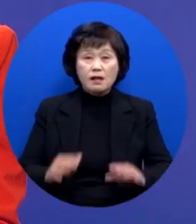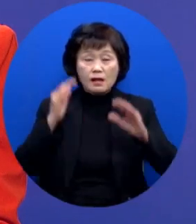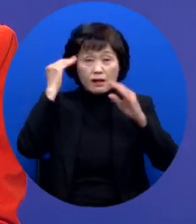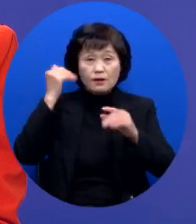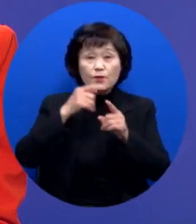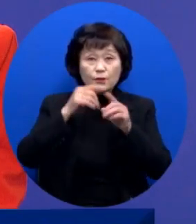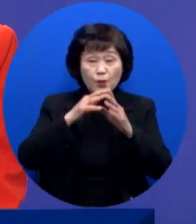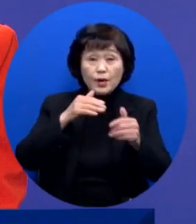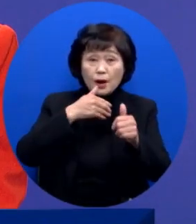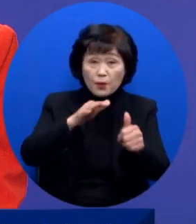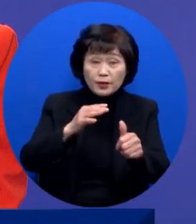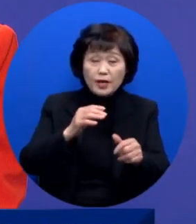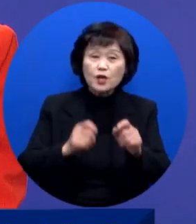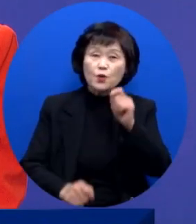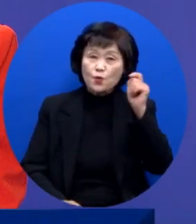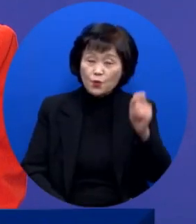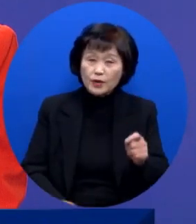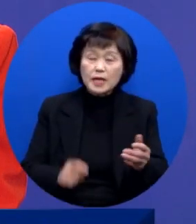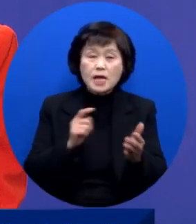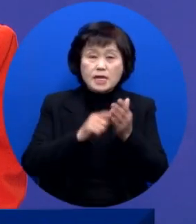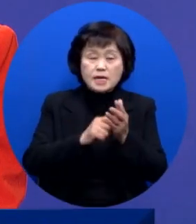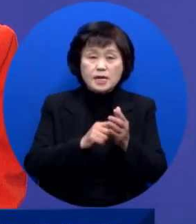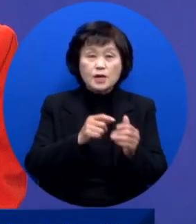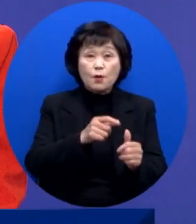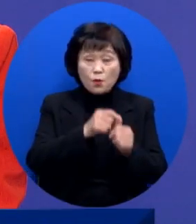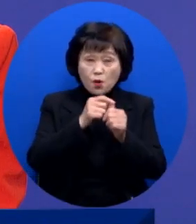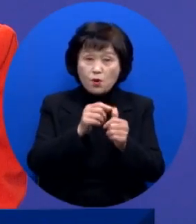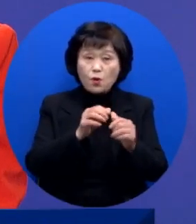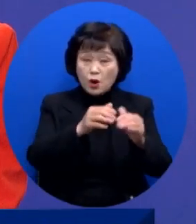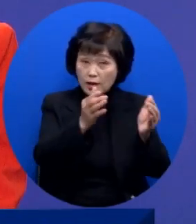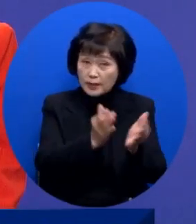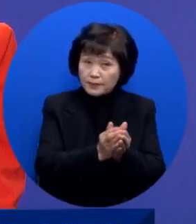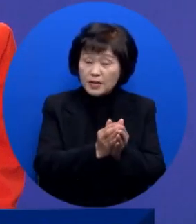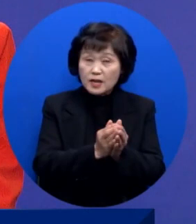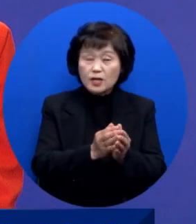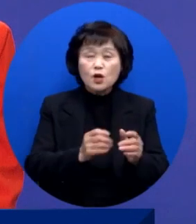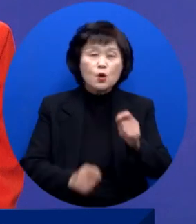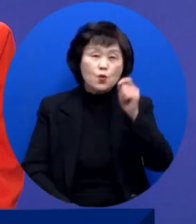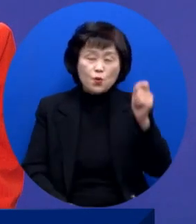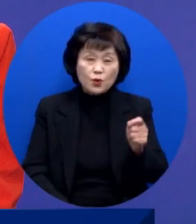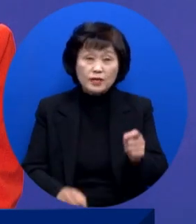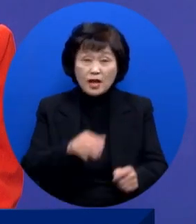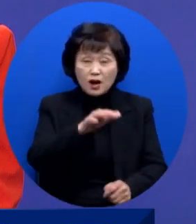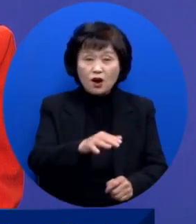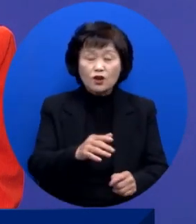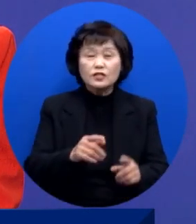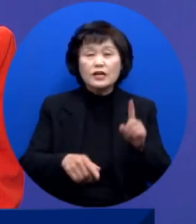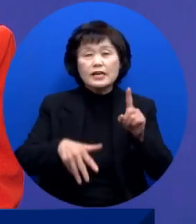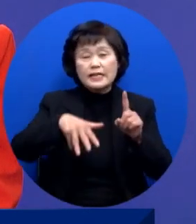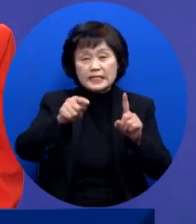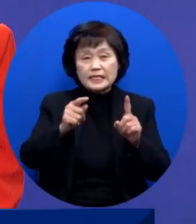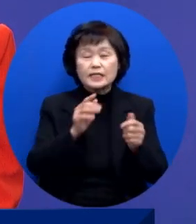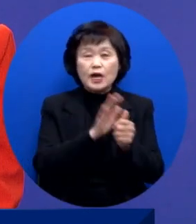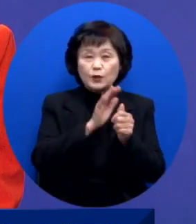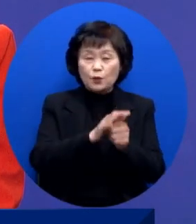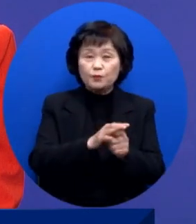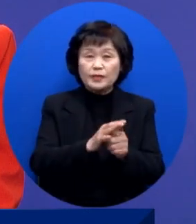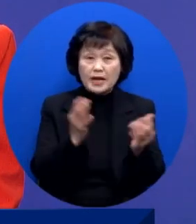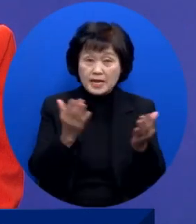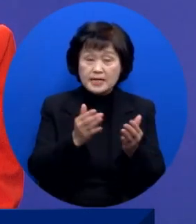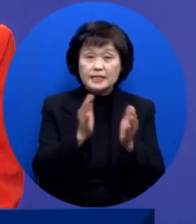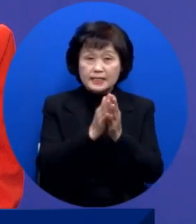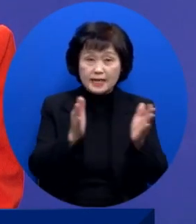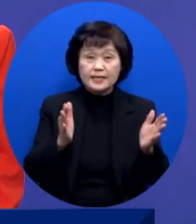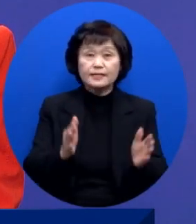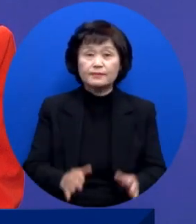한국 교회가 파견한 우크라이나 긴급 구호 실사단이 우크라이나 접경지에서 1차 구호 사역을 펼쳤습니다. 사역 현장